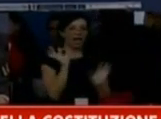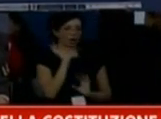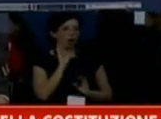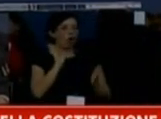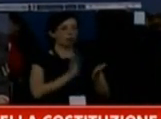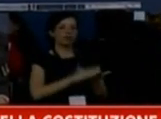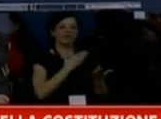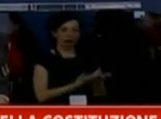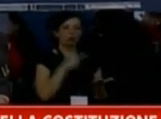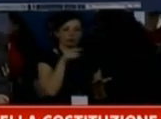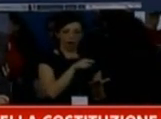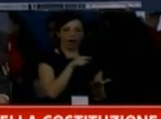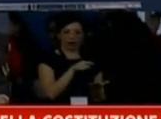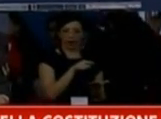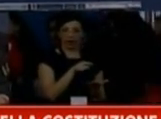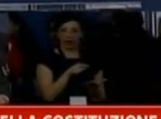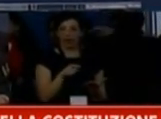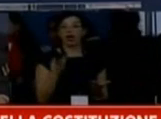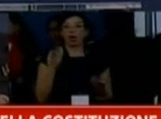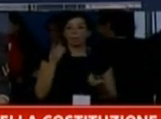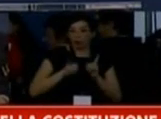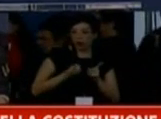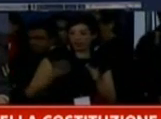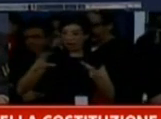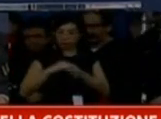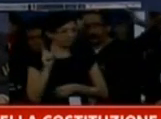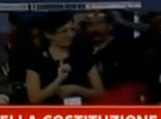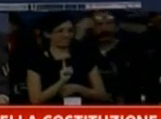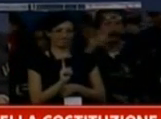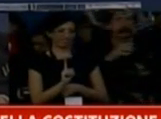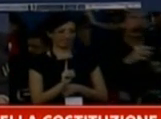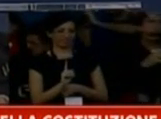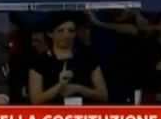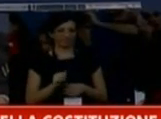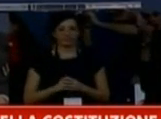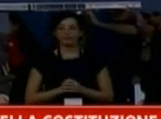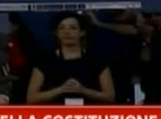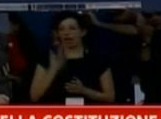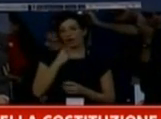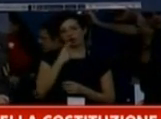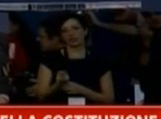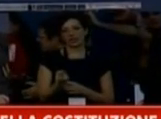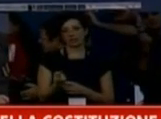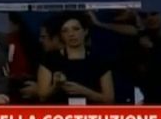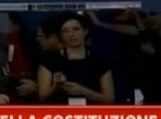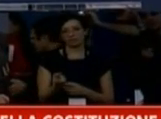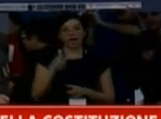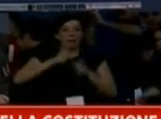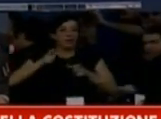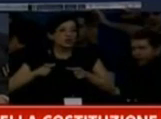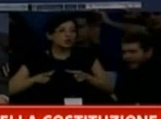potere. Questo vorrei dire con tutta franchezza ai miei colleghi